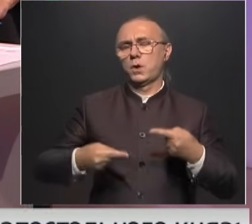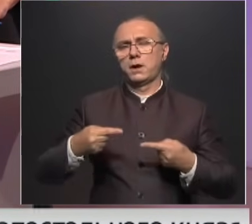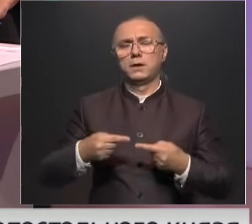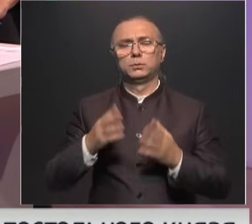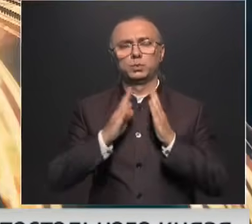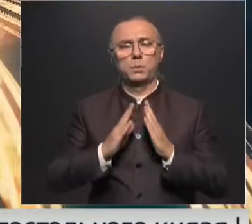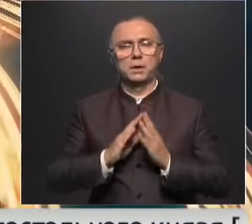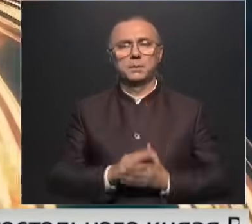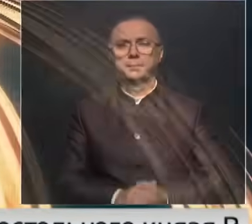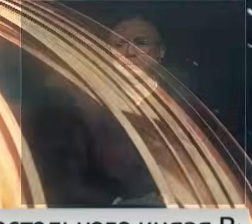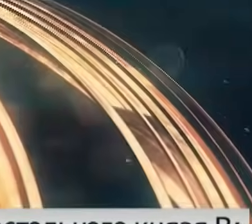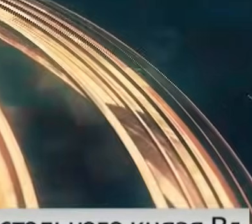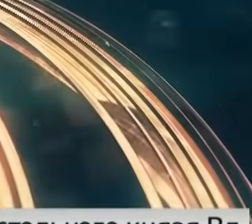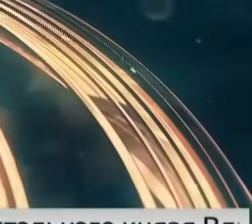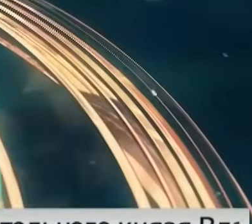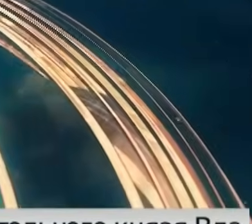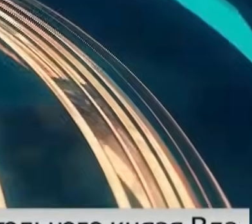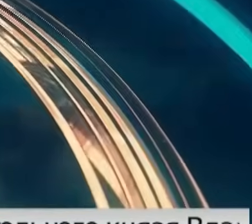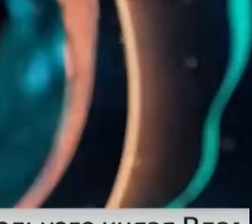дня».